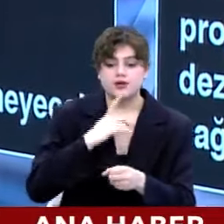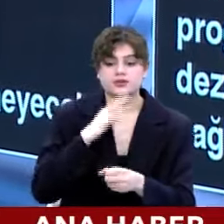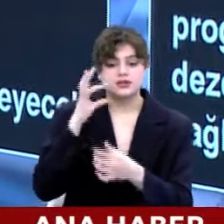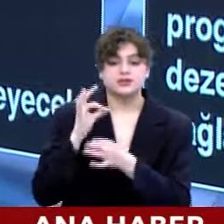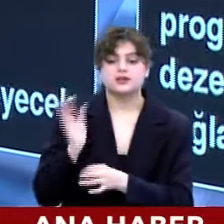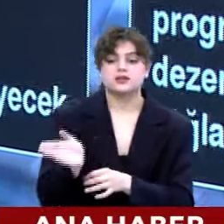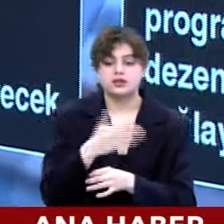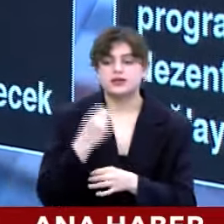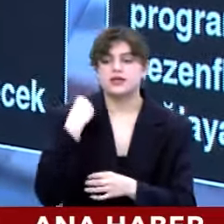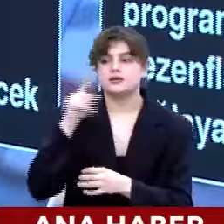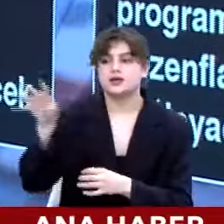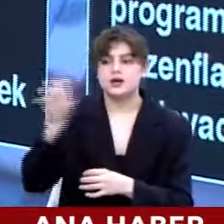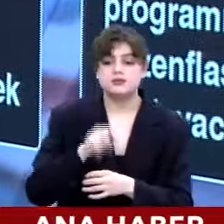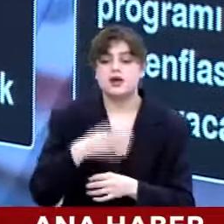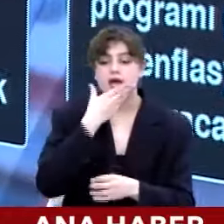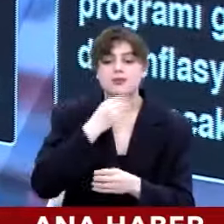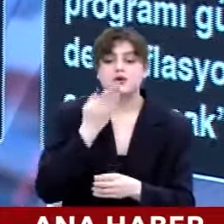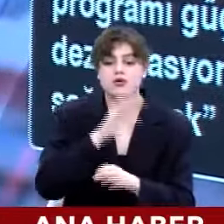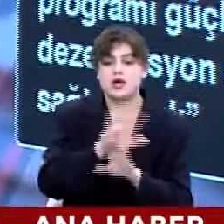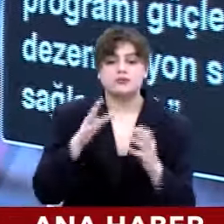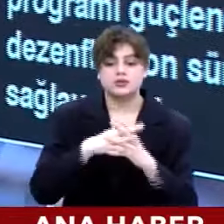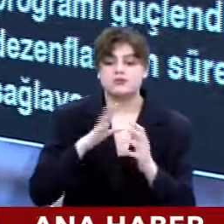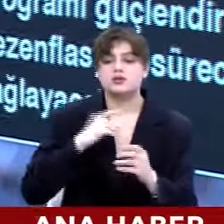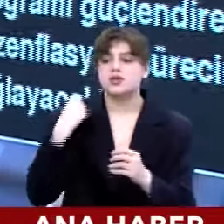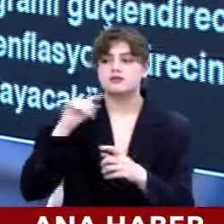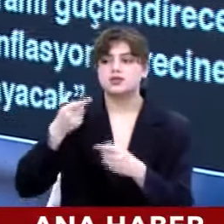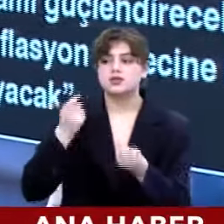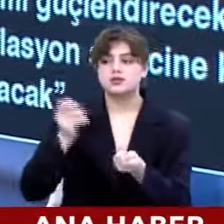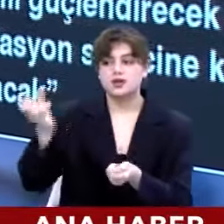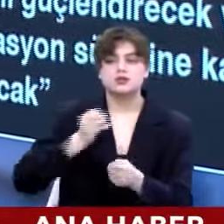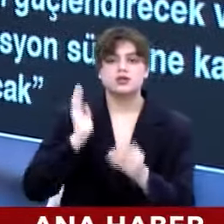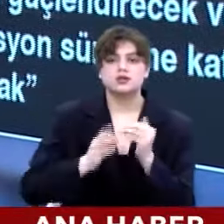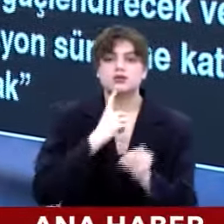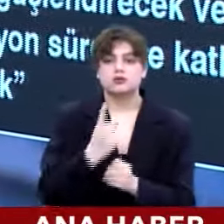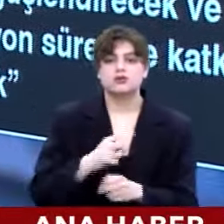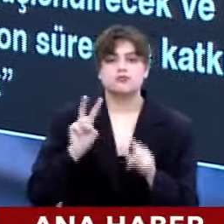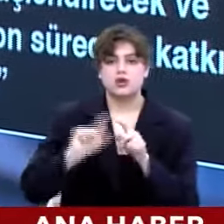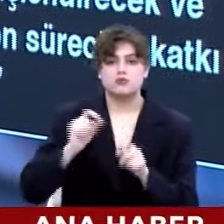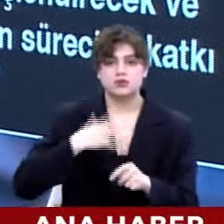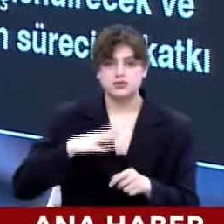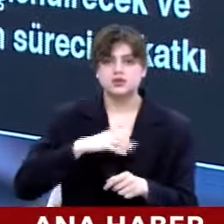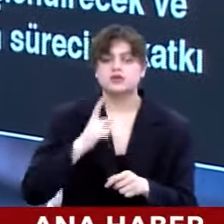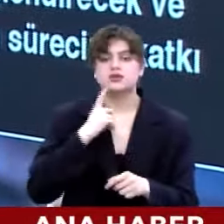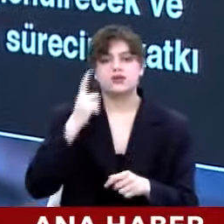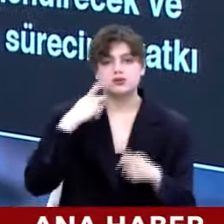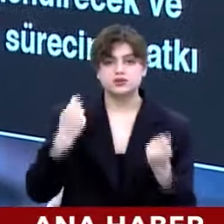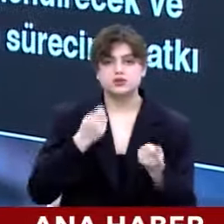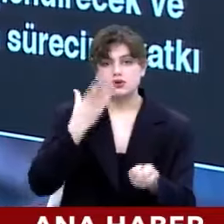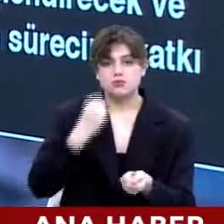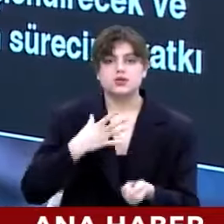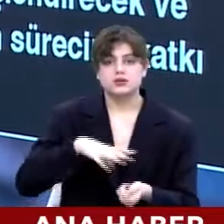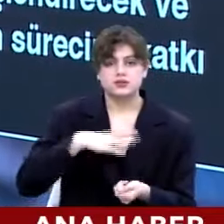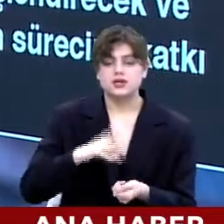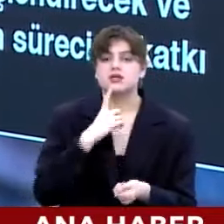derecede önemli olan noktalardan biri de bu. Kamuda çalışma hayali olanlar, memur olmak isteyenler, kamuda işçi olmak